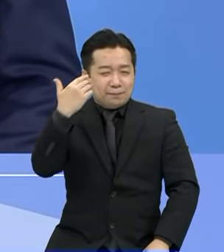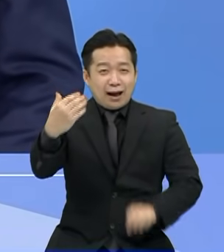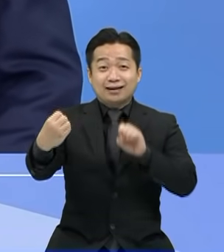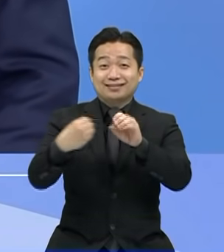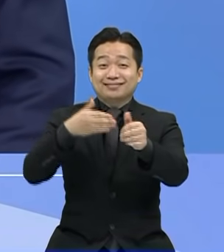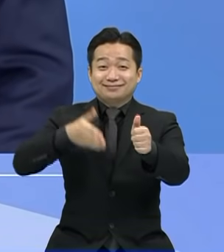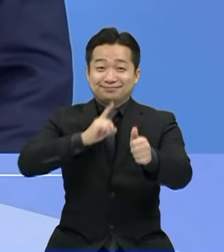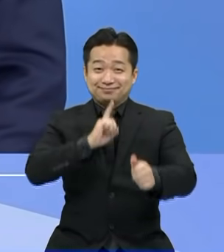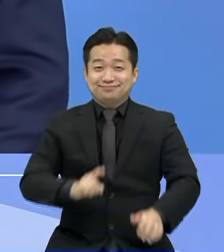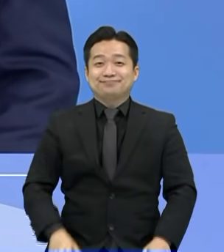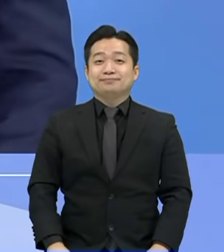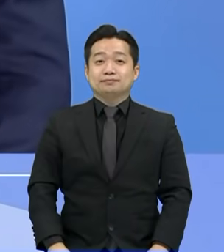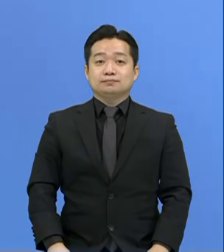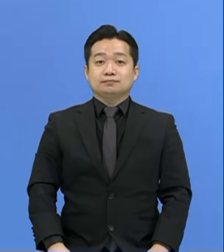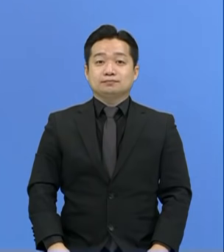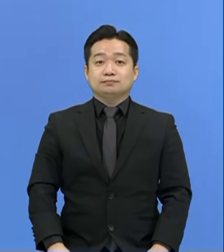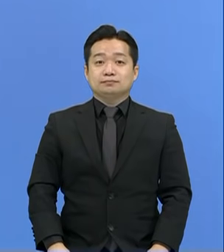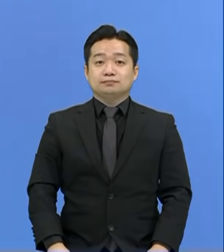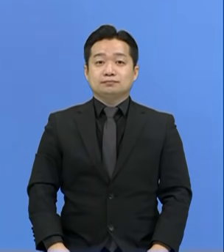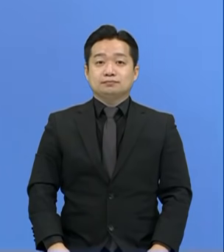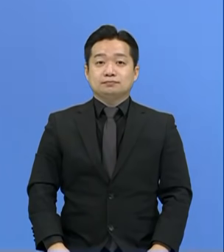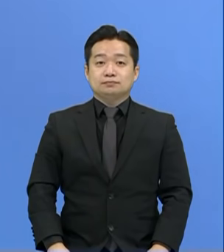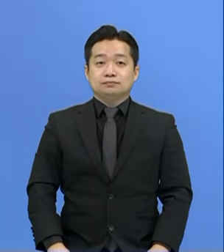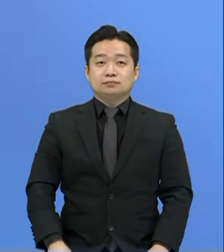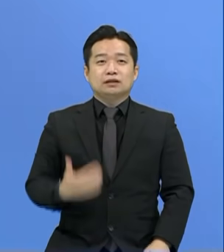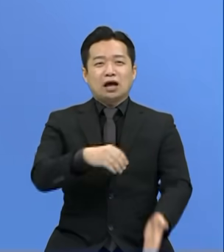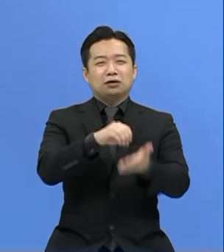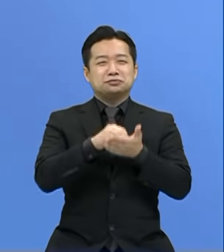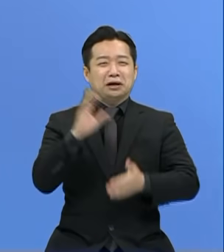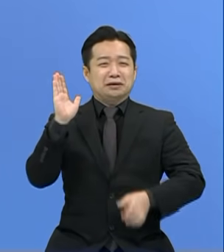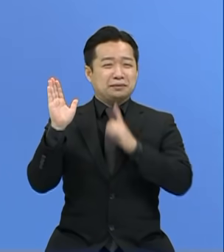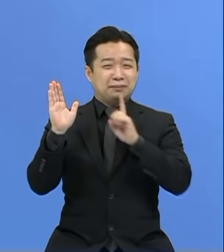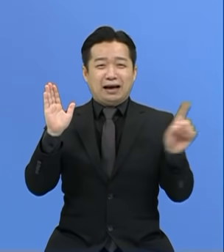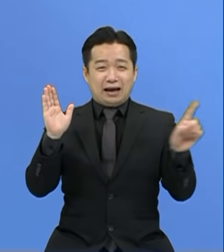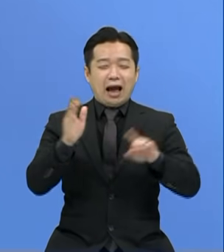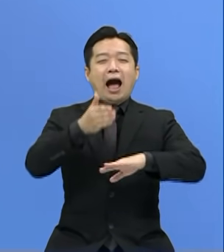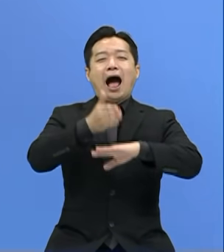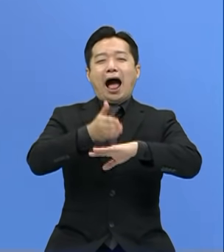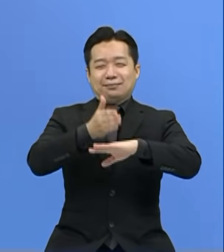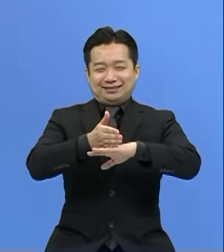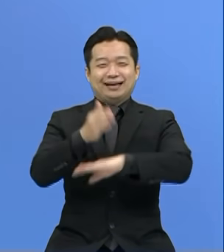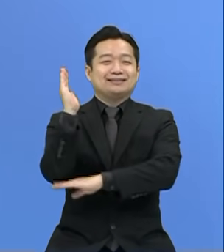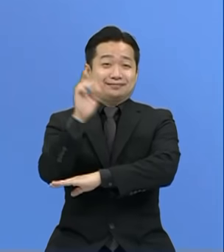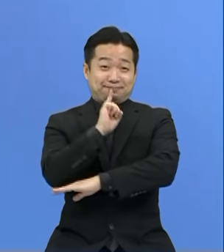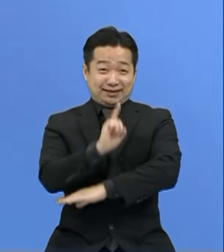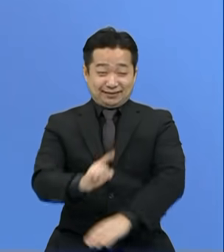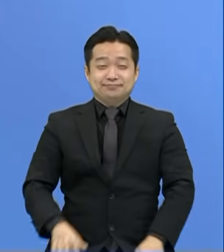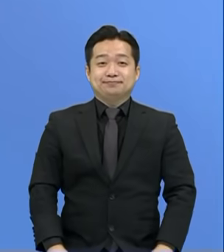어떠십니까? 네, 수락연설은 아니고요. 감사연설을 했습니다.